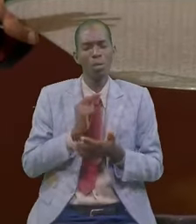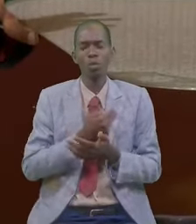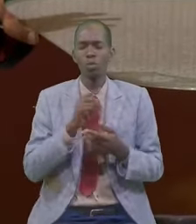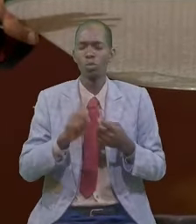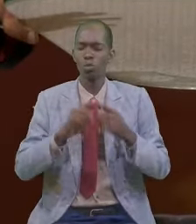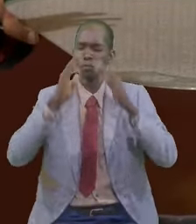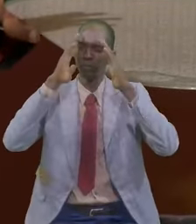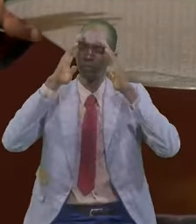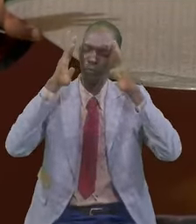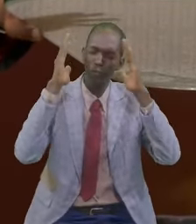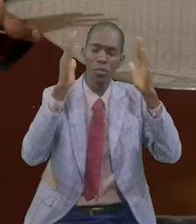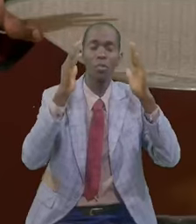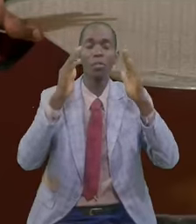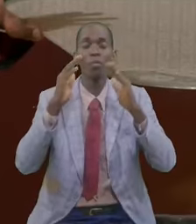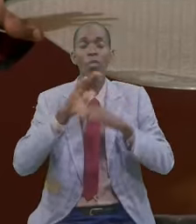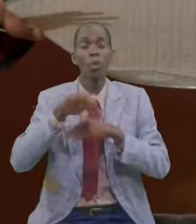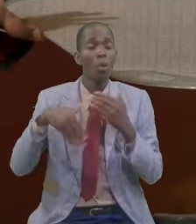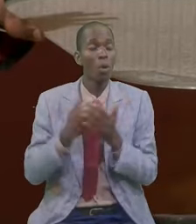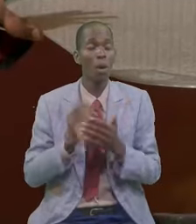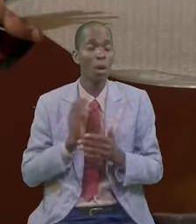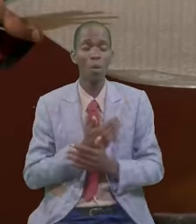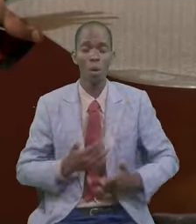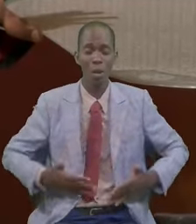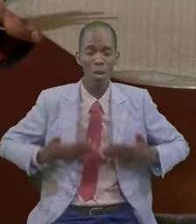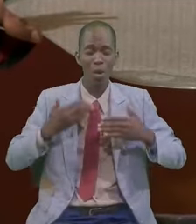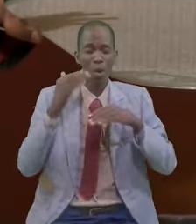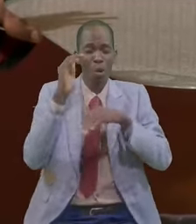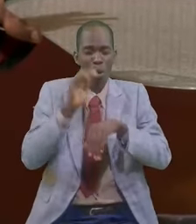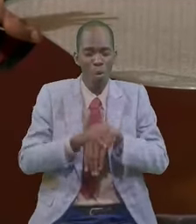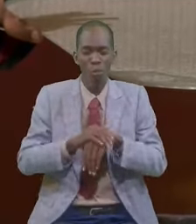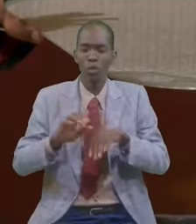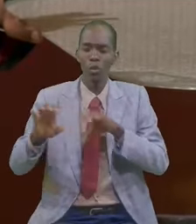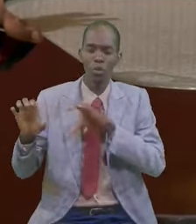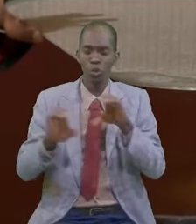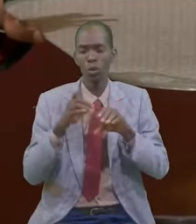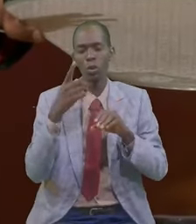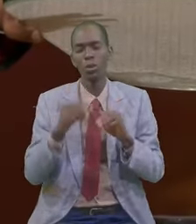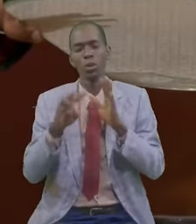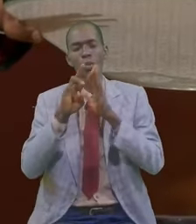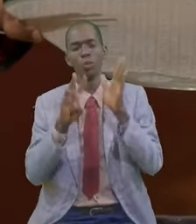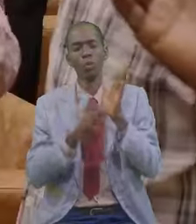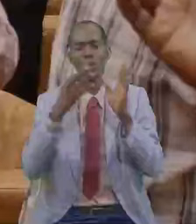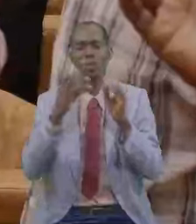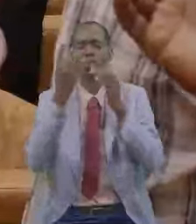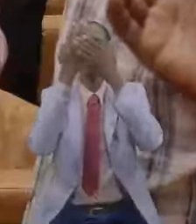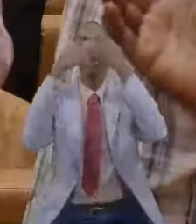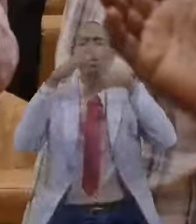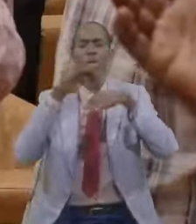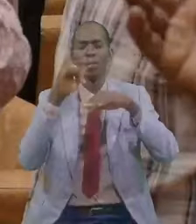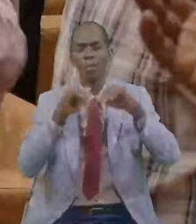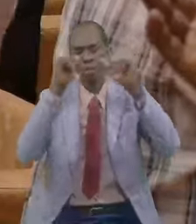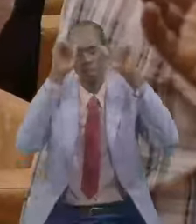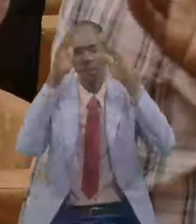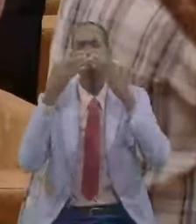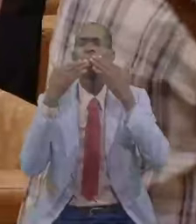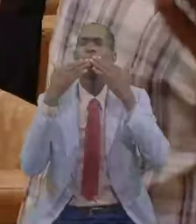aide-nous à nous concentrer, à nous focaliser sur le fait de faire la volonté du Père Céleste. Merci